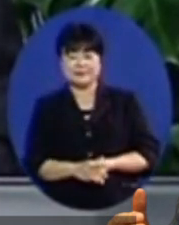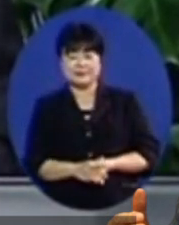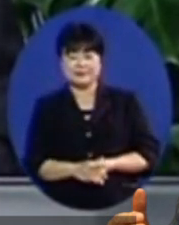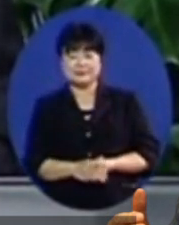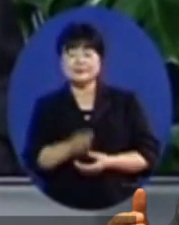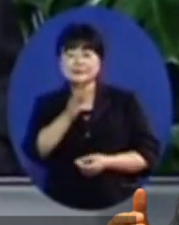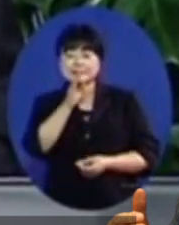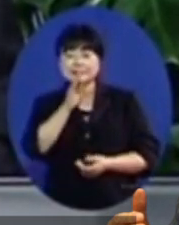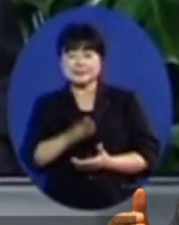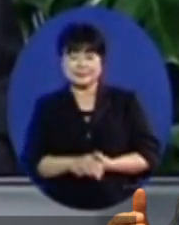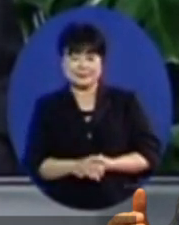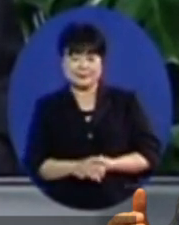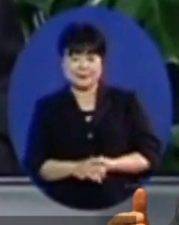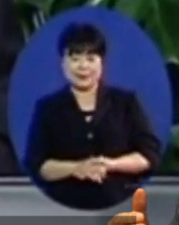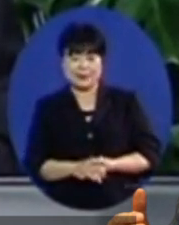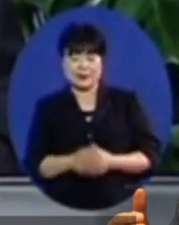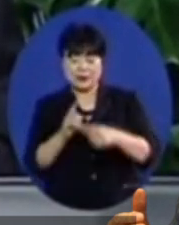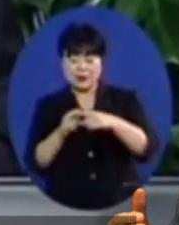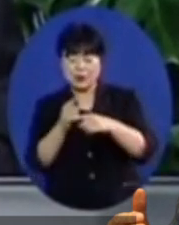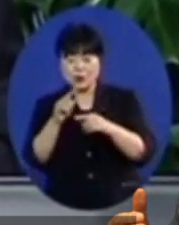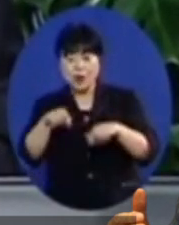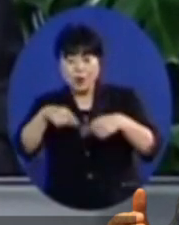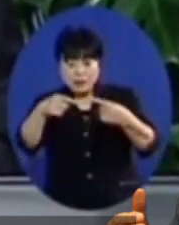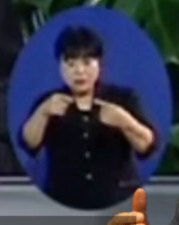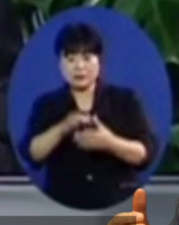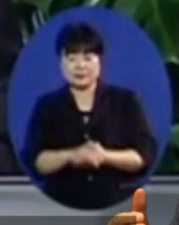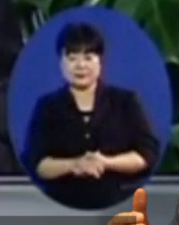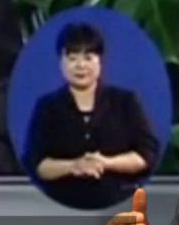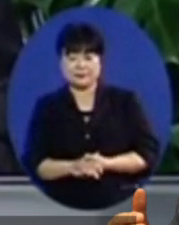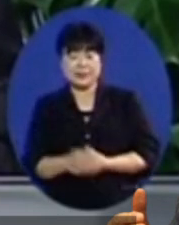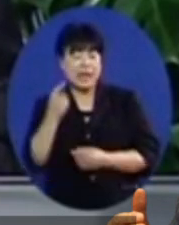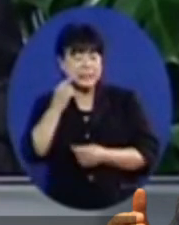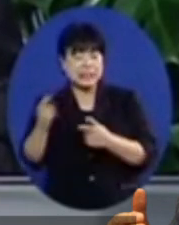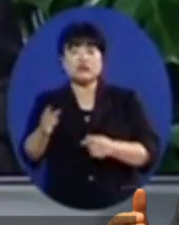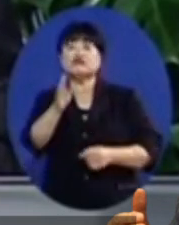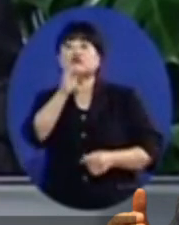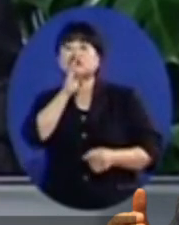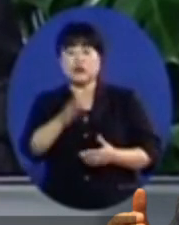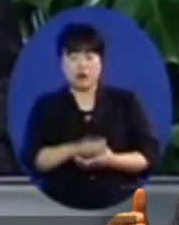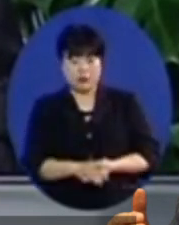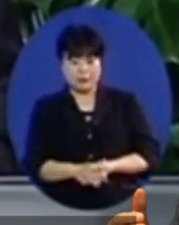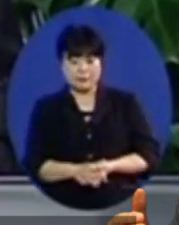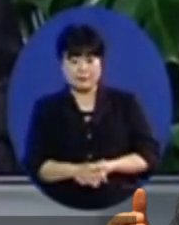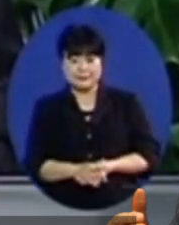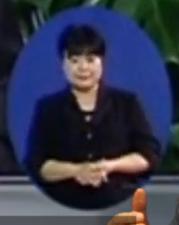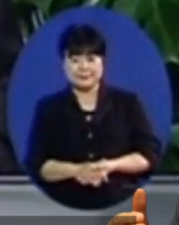그래야 교회가 가짜가 아니고 진짜지.